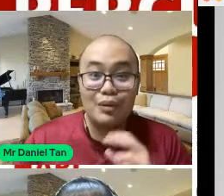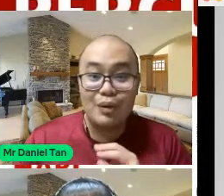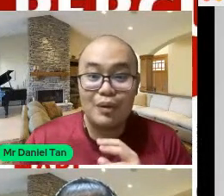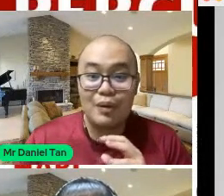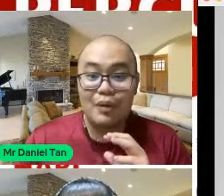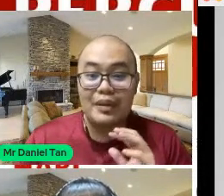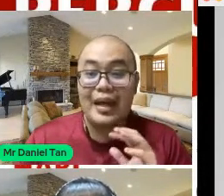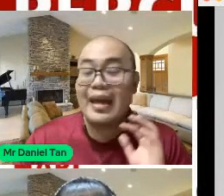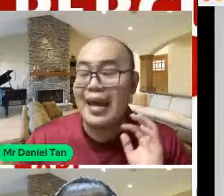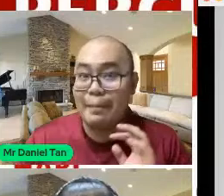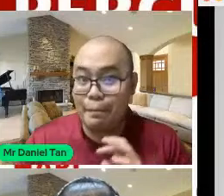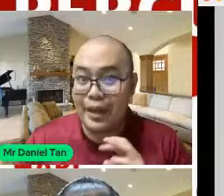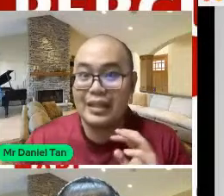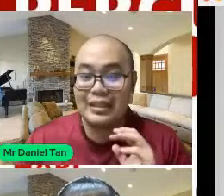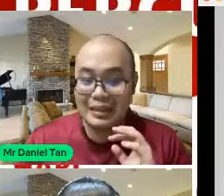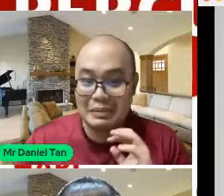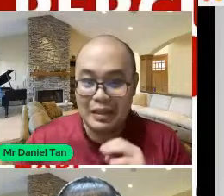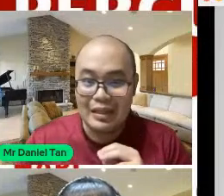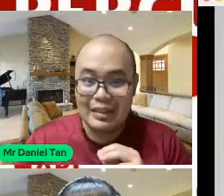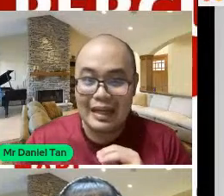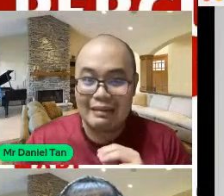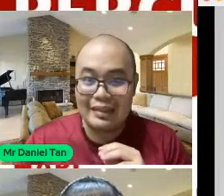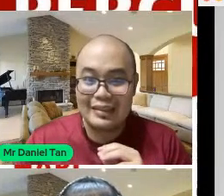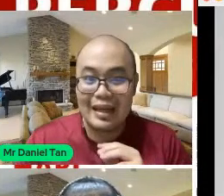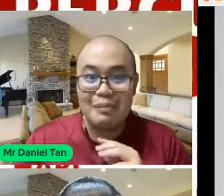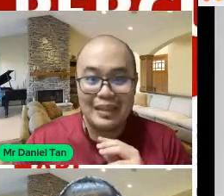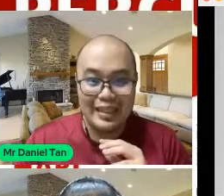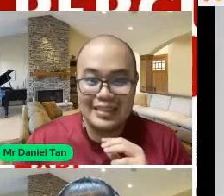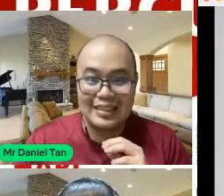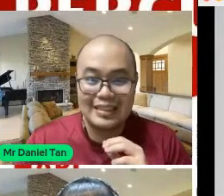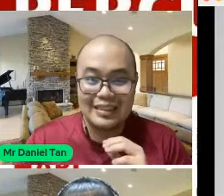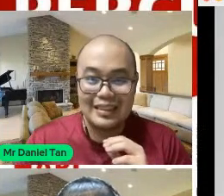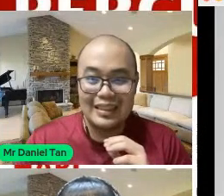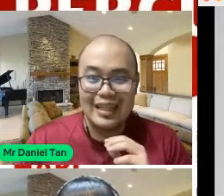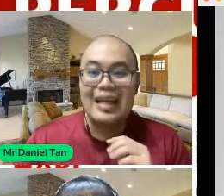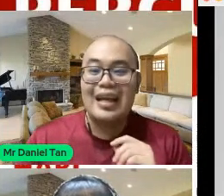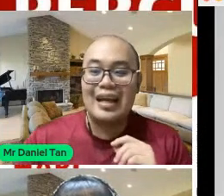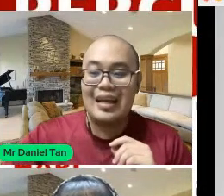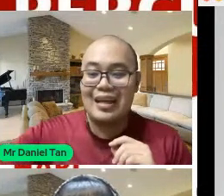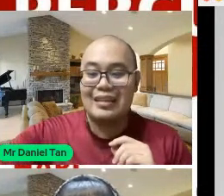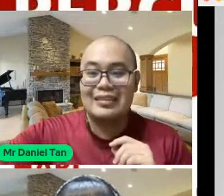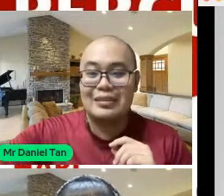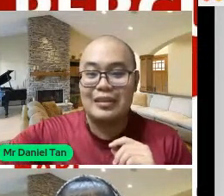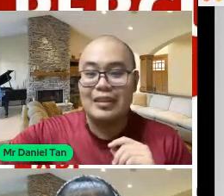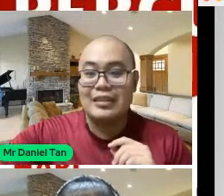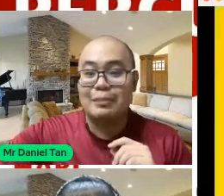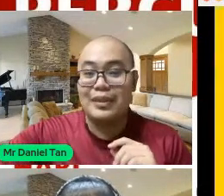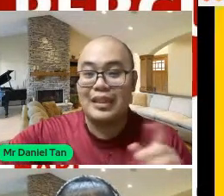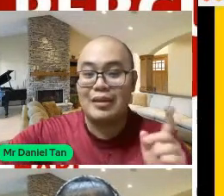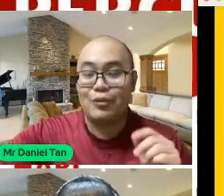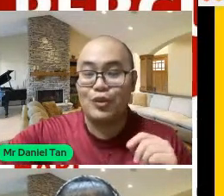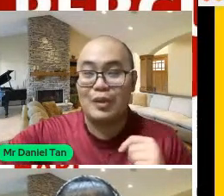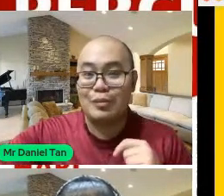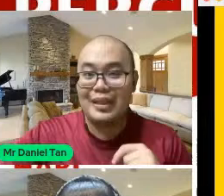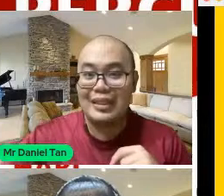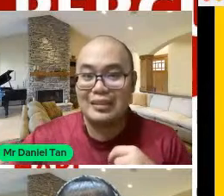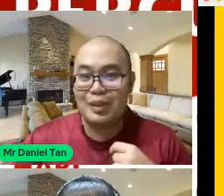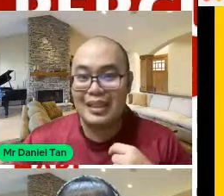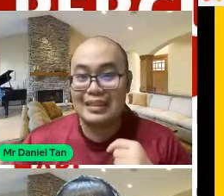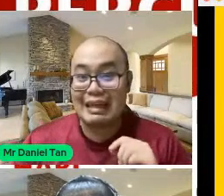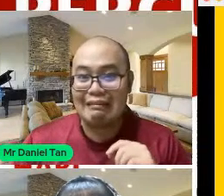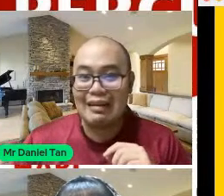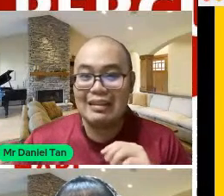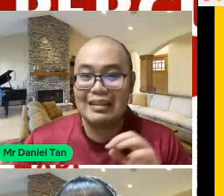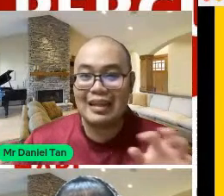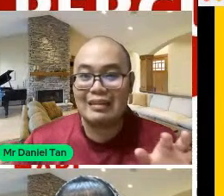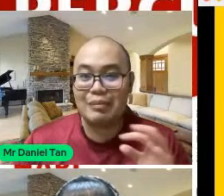tokoh-tokoh yang hebat di negara kita meleset Ahass seperti untuk maluma